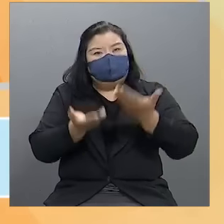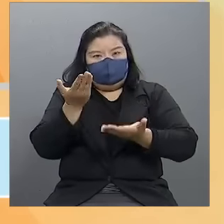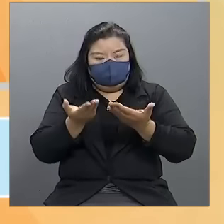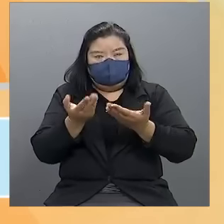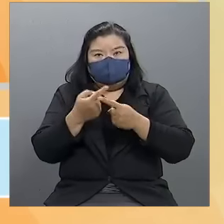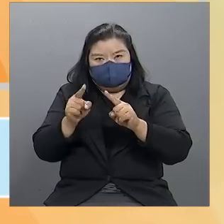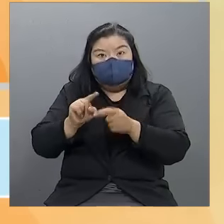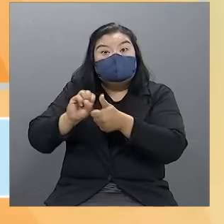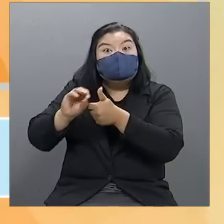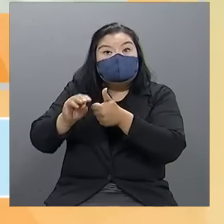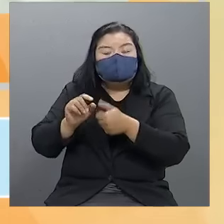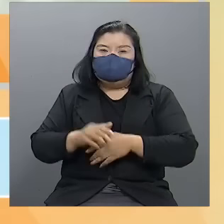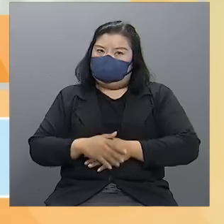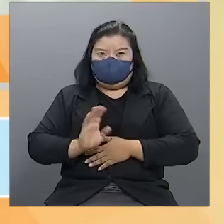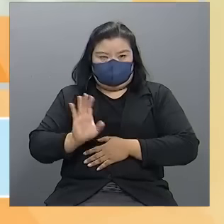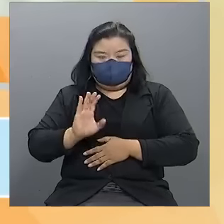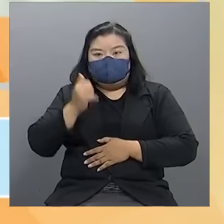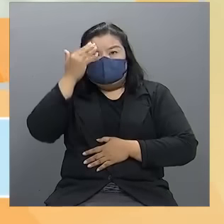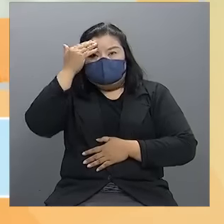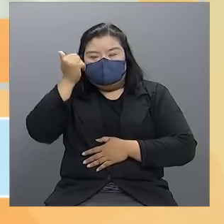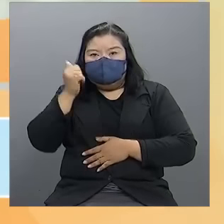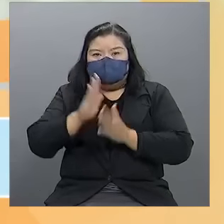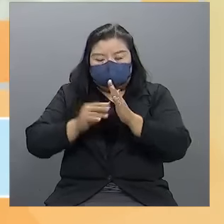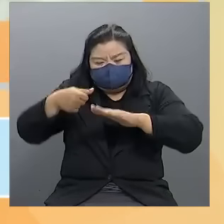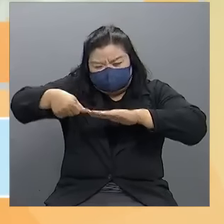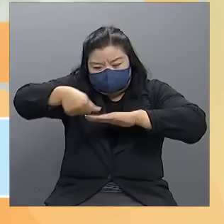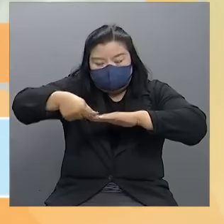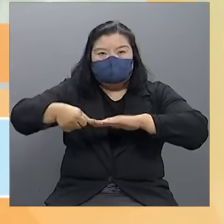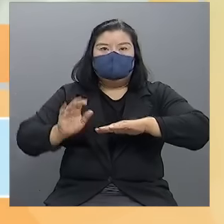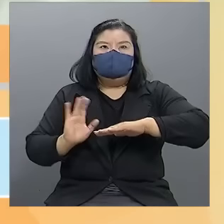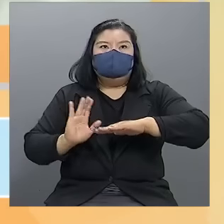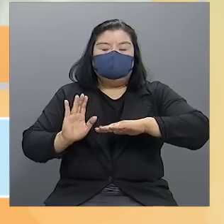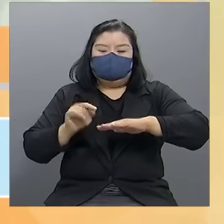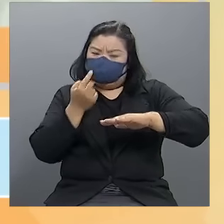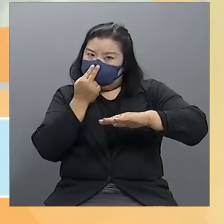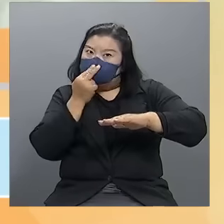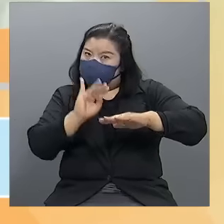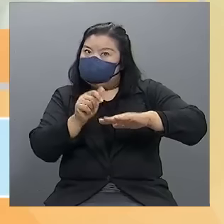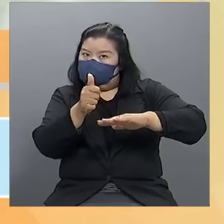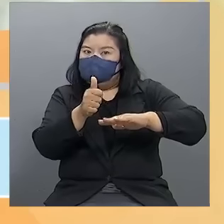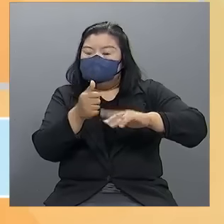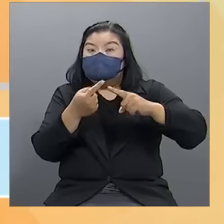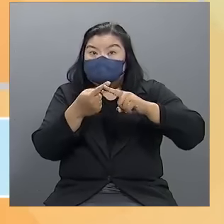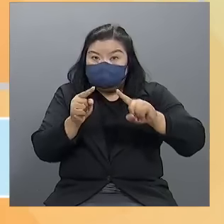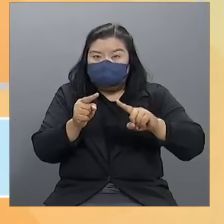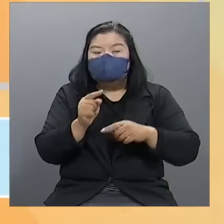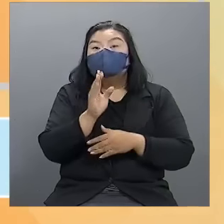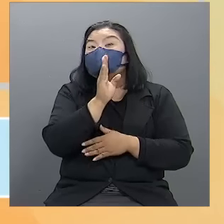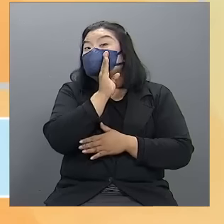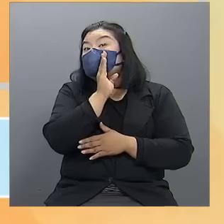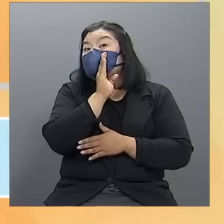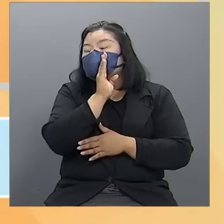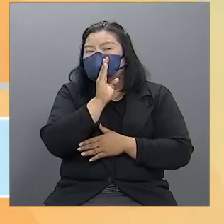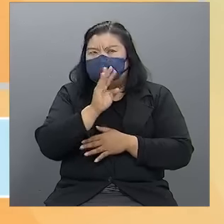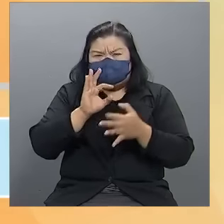หลีเรีนการสำผัสหอวศ transparentีมทเล็กก็จะดีขึ้นหรอวักษณะ liggerจากไฟนี้้าเป